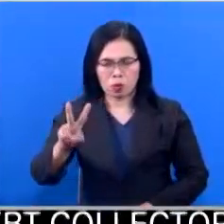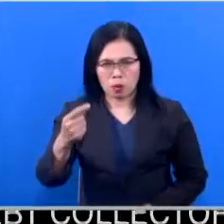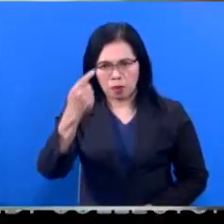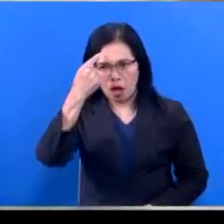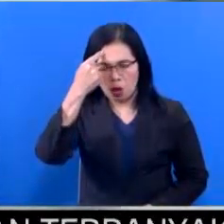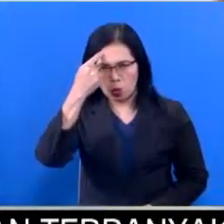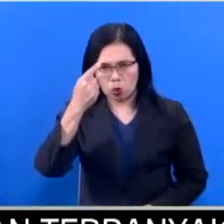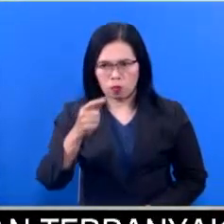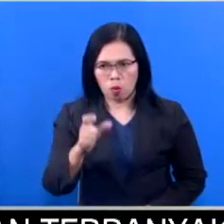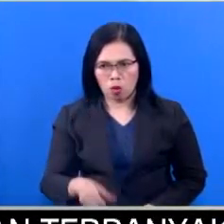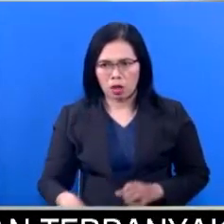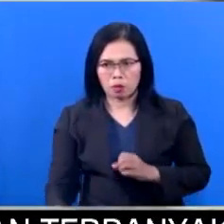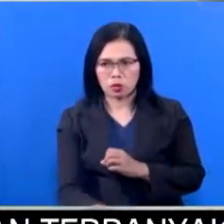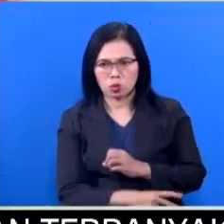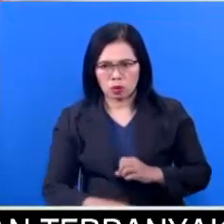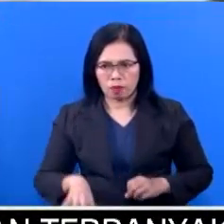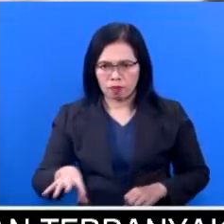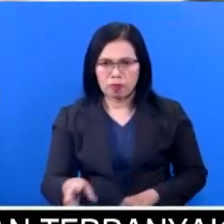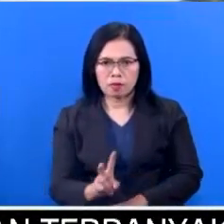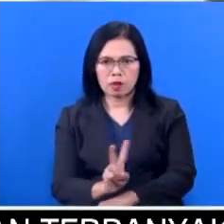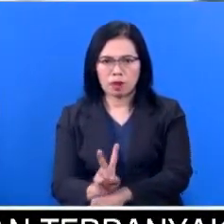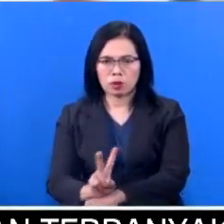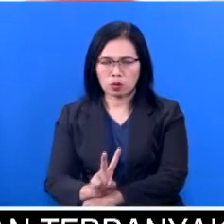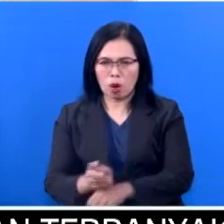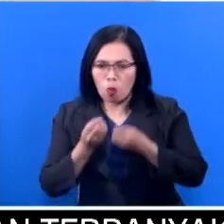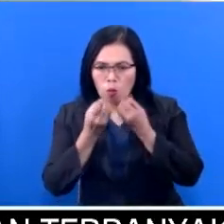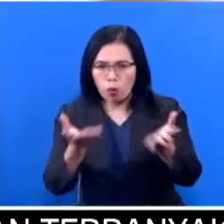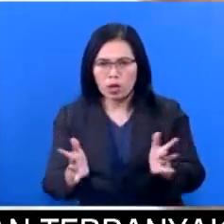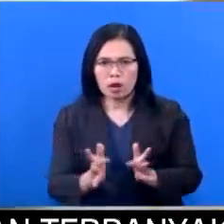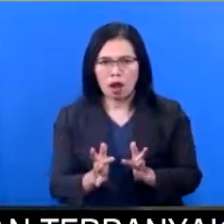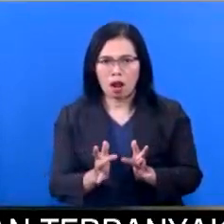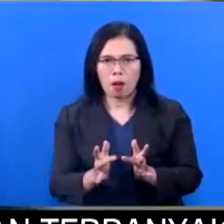tol Kejapanan Pasuruan pada Senin dini hari menjadi viral.